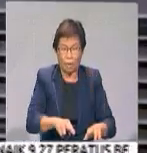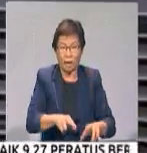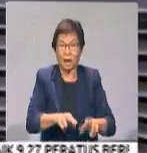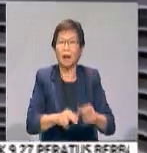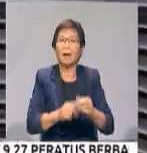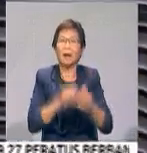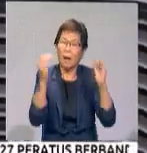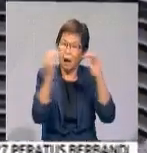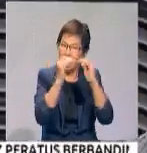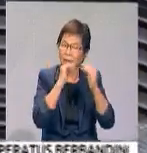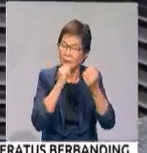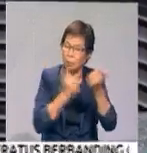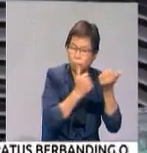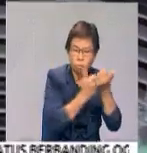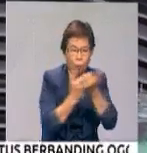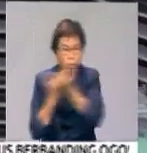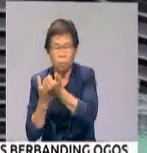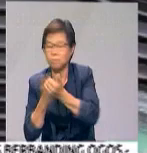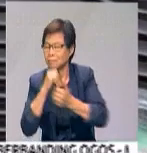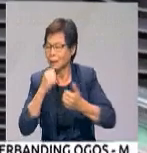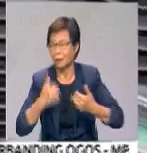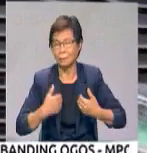sesiapa.